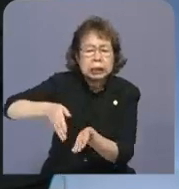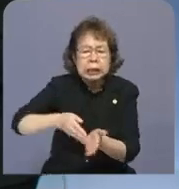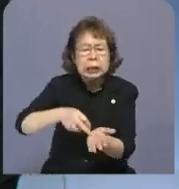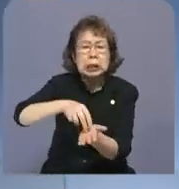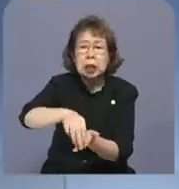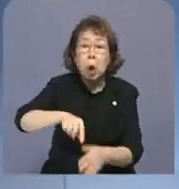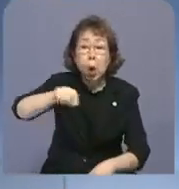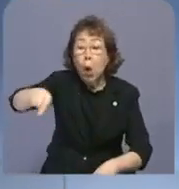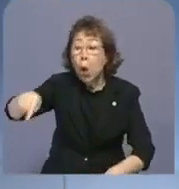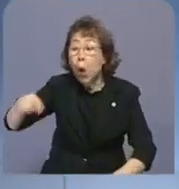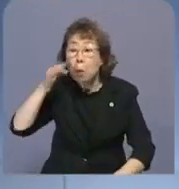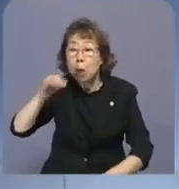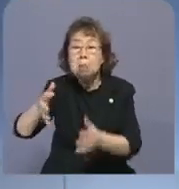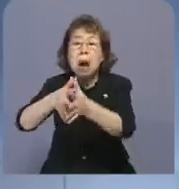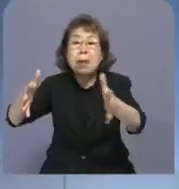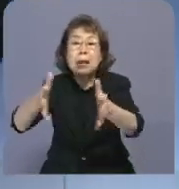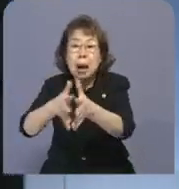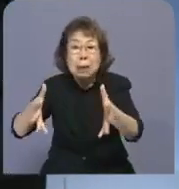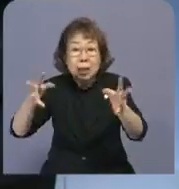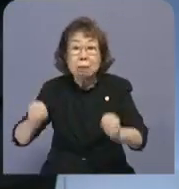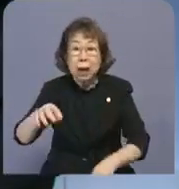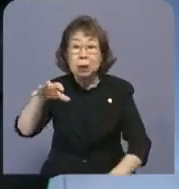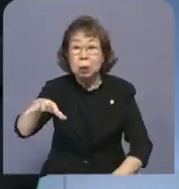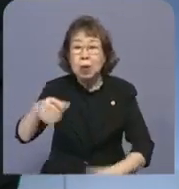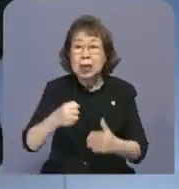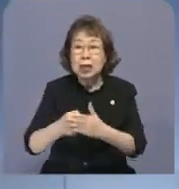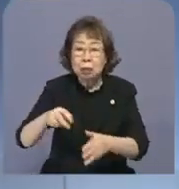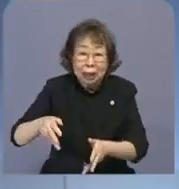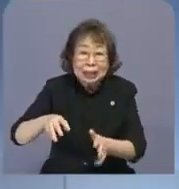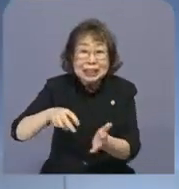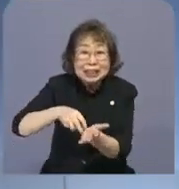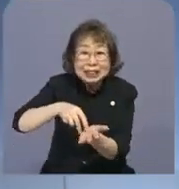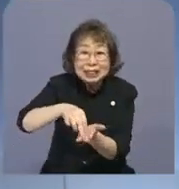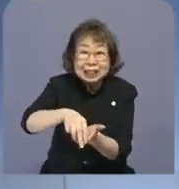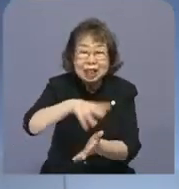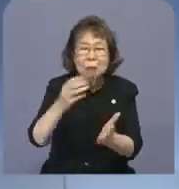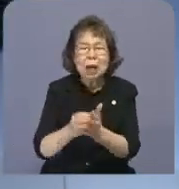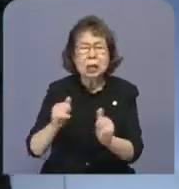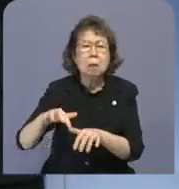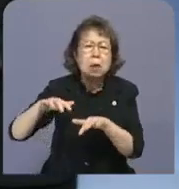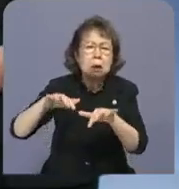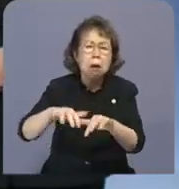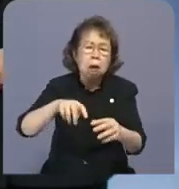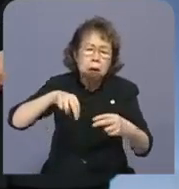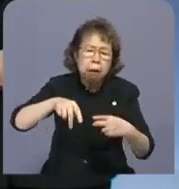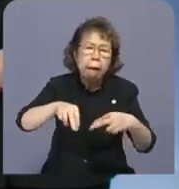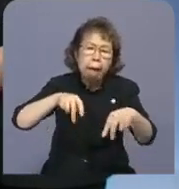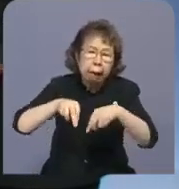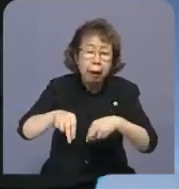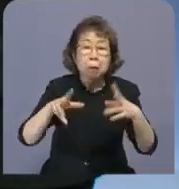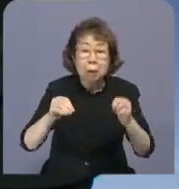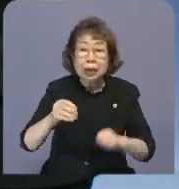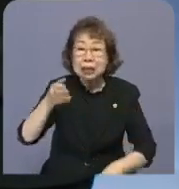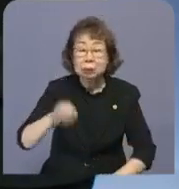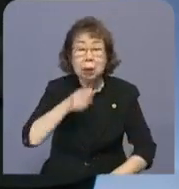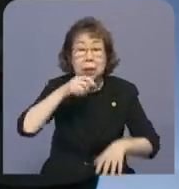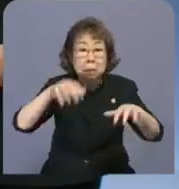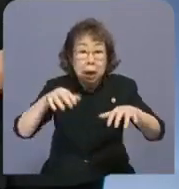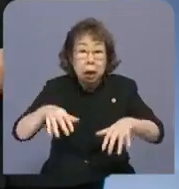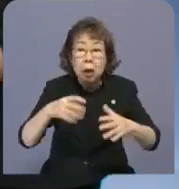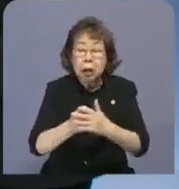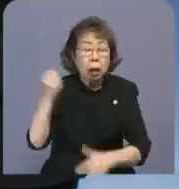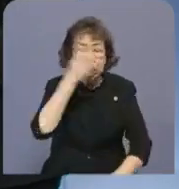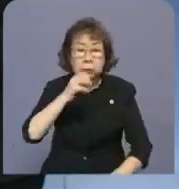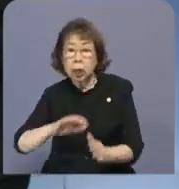주변에는 보시는 것처럼 아파트들이 bhp 있는데요 때문에 이 산책로를 통해서 많은 시민들이 산책을 즐깁니다 4 비가 많이 올 경우에